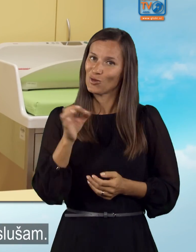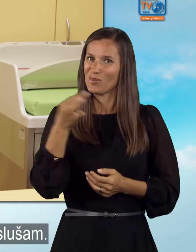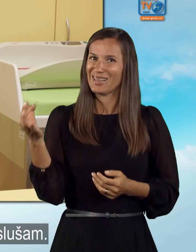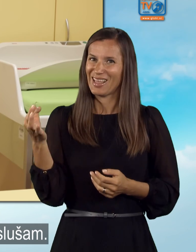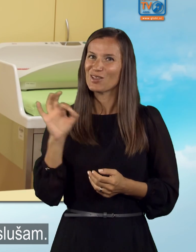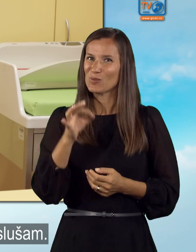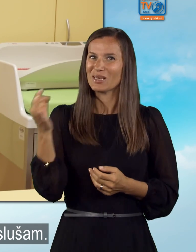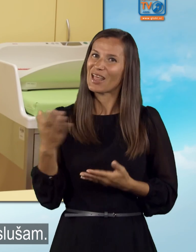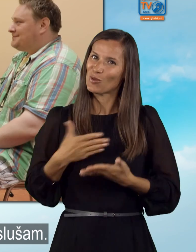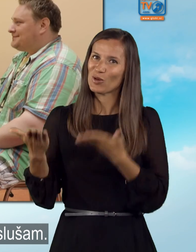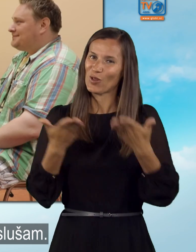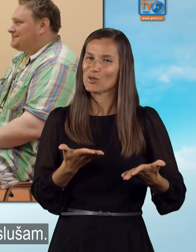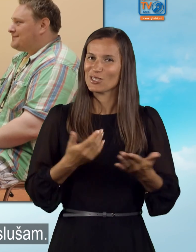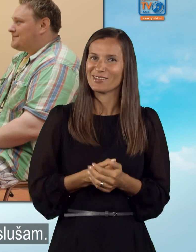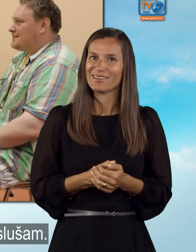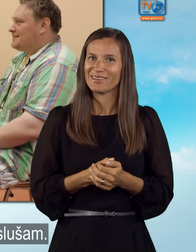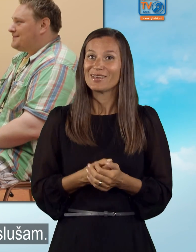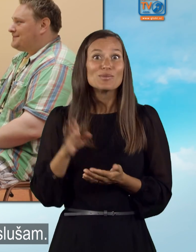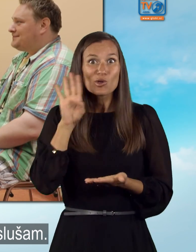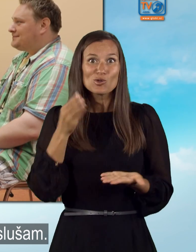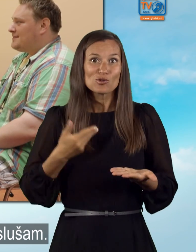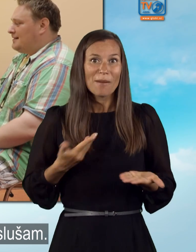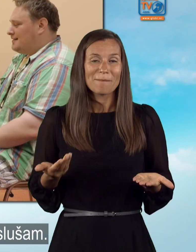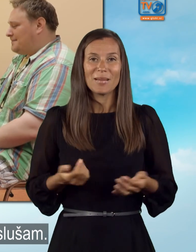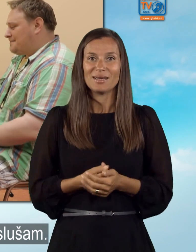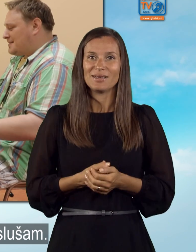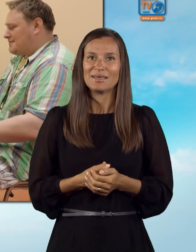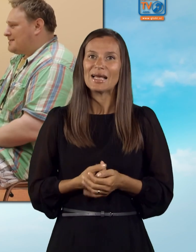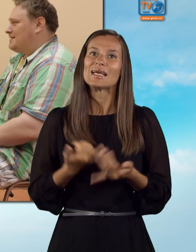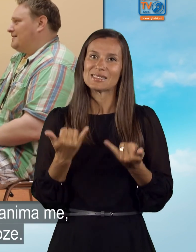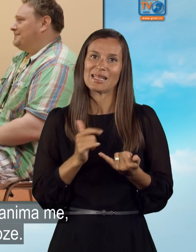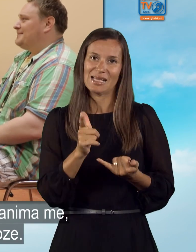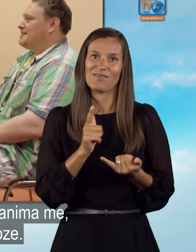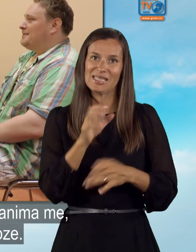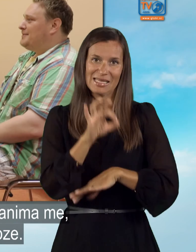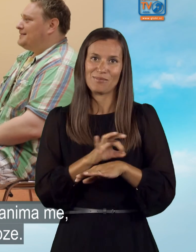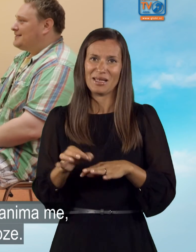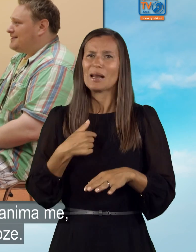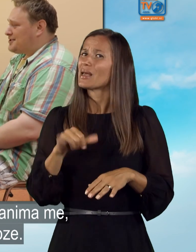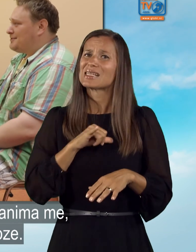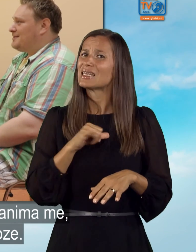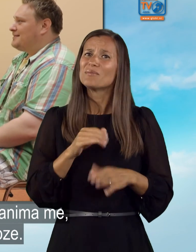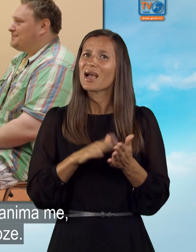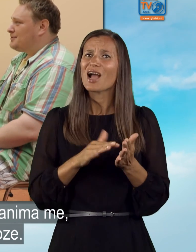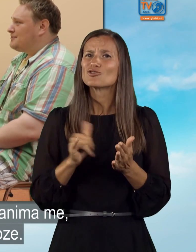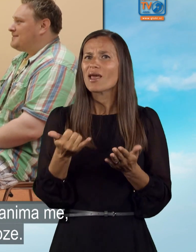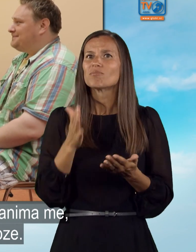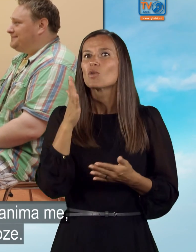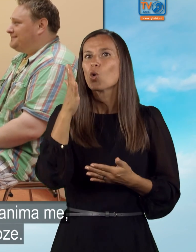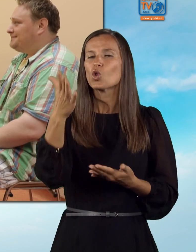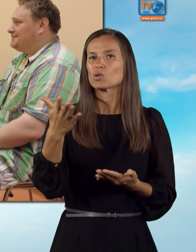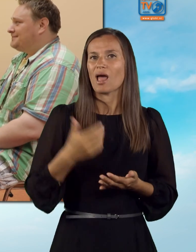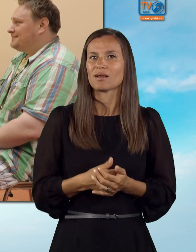Dobar želim, dobrodošli. Poslušam. Ja, zdaj smo se zmerili, zanima me, kakšna je torej